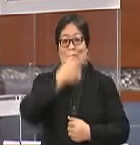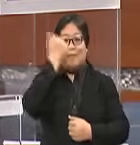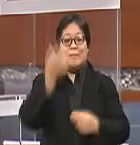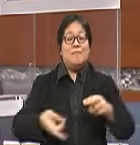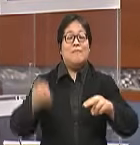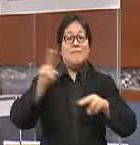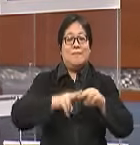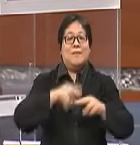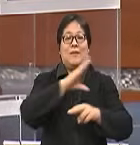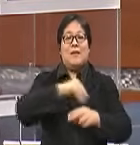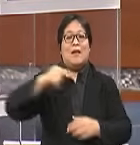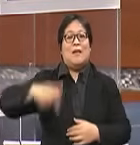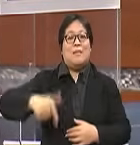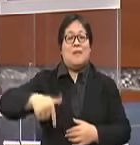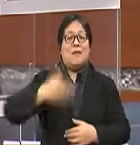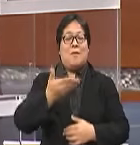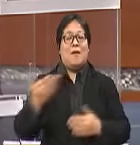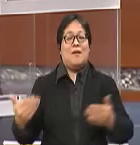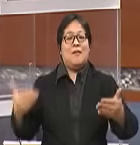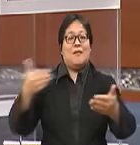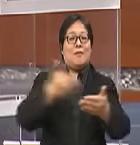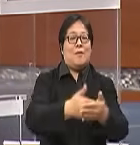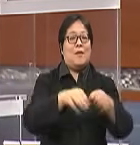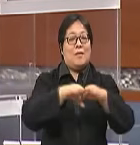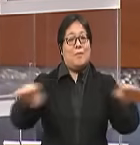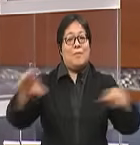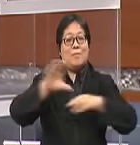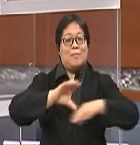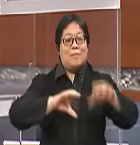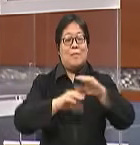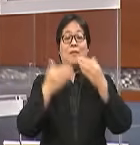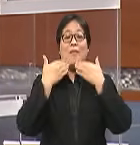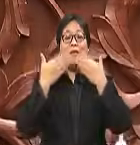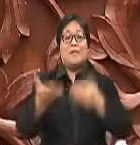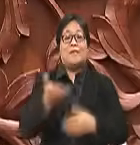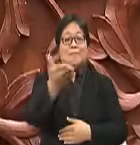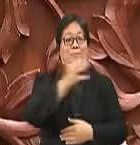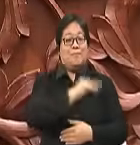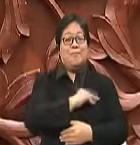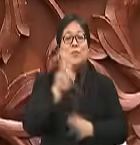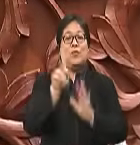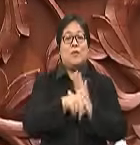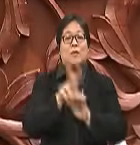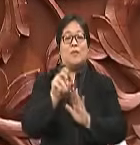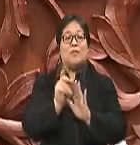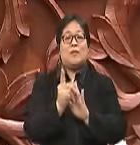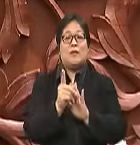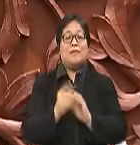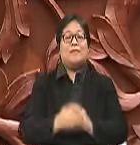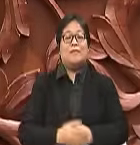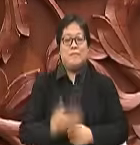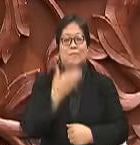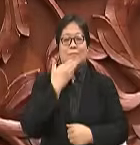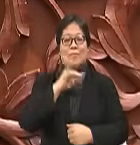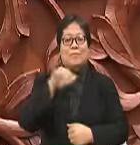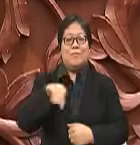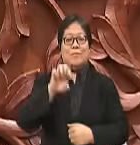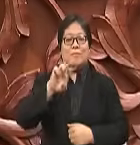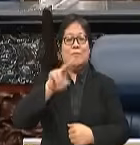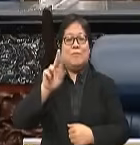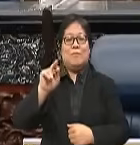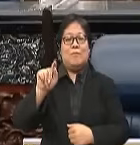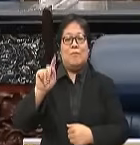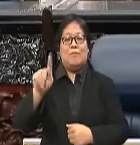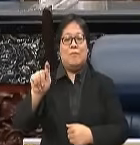anak kenaikan dan juga kelewatan barengan sampai ke tapak Project masih raptor film tekanan 2 menit di urusan temukan Syekh Muhammad jerantut